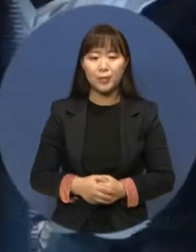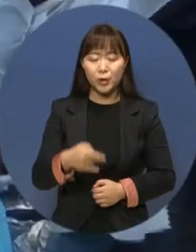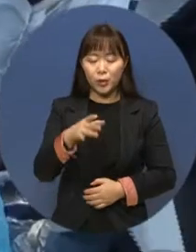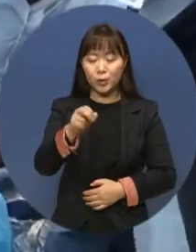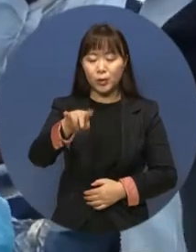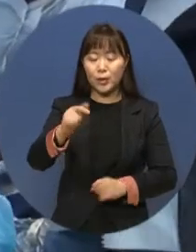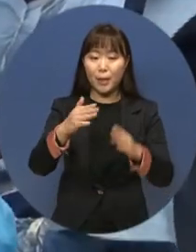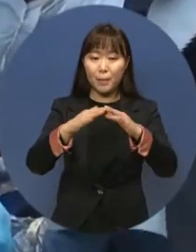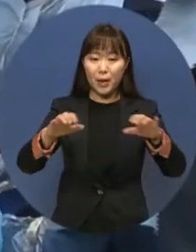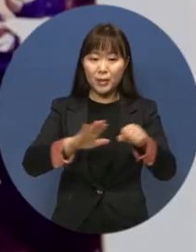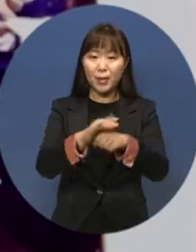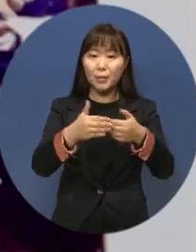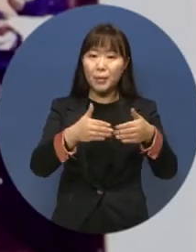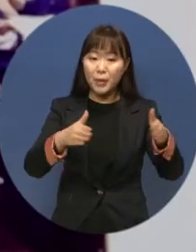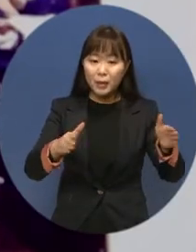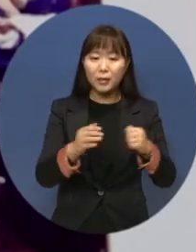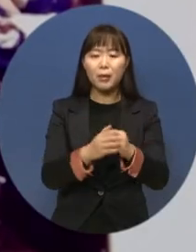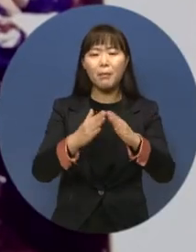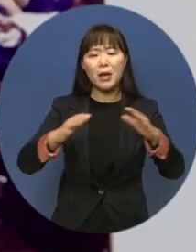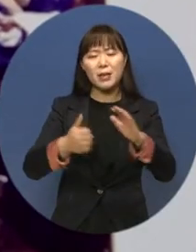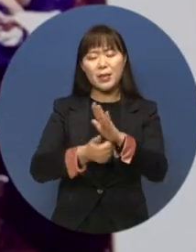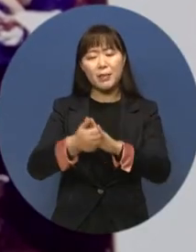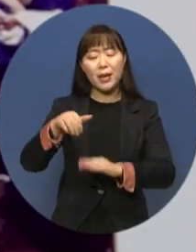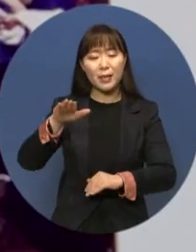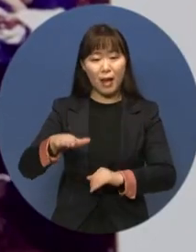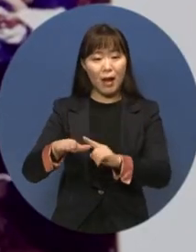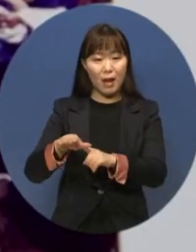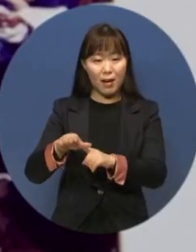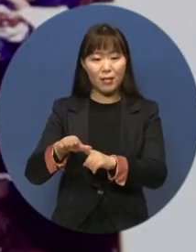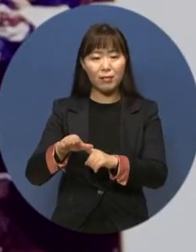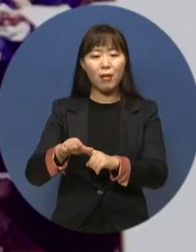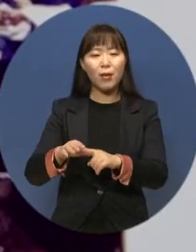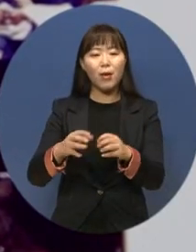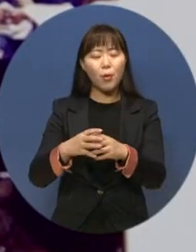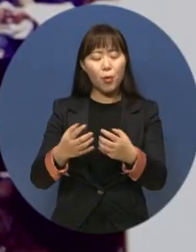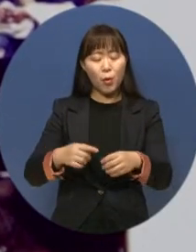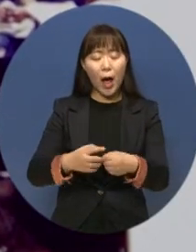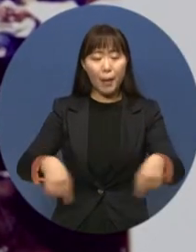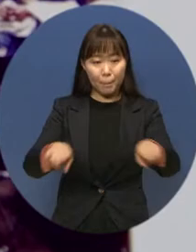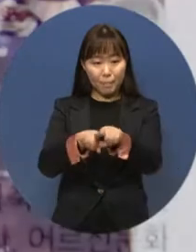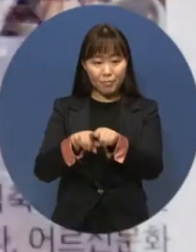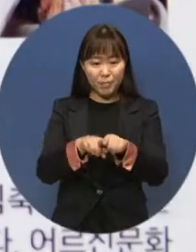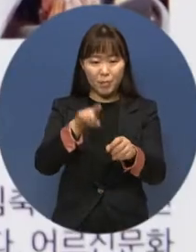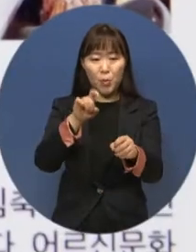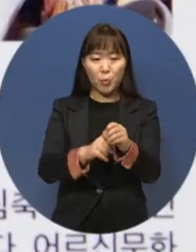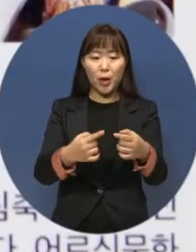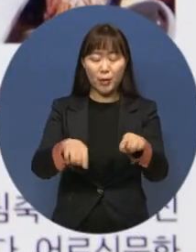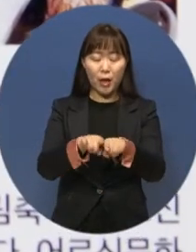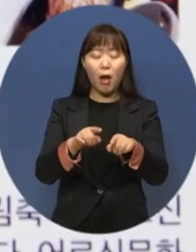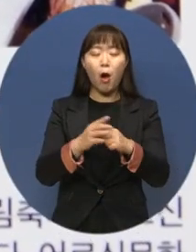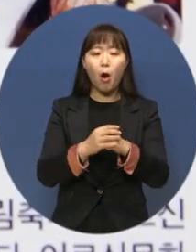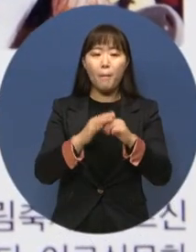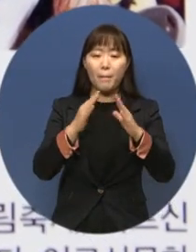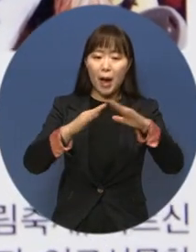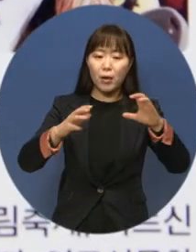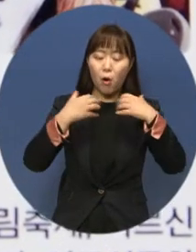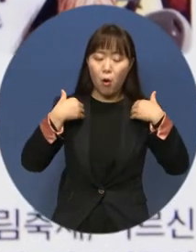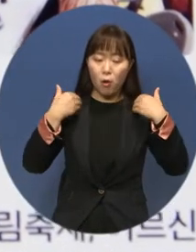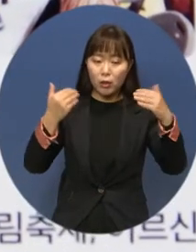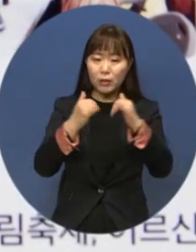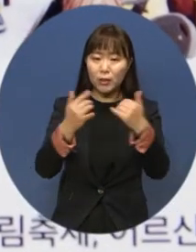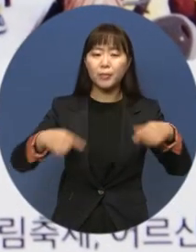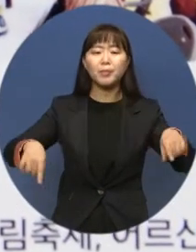송산마을 사랑방은 마을이 희망이다라는 공동의 목표 아래 마을의 어른들이